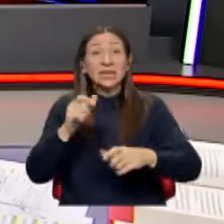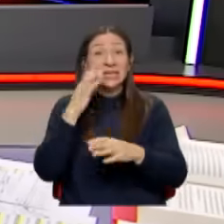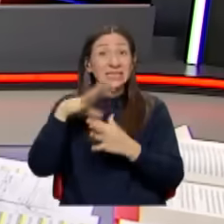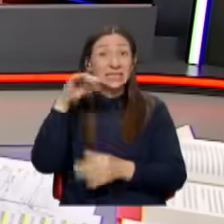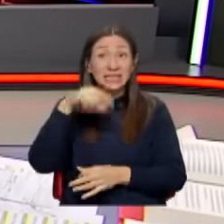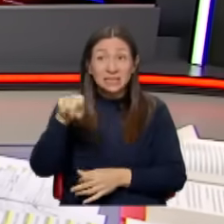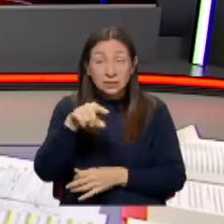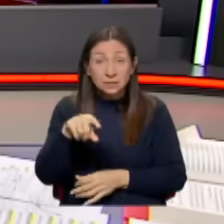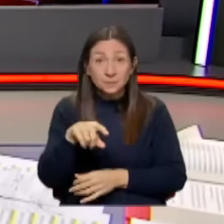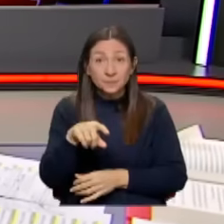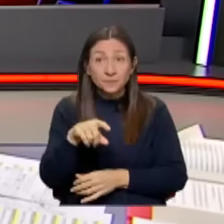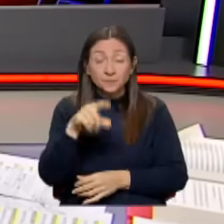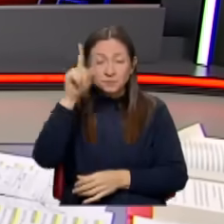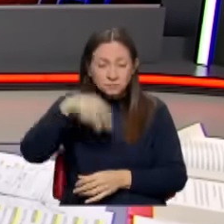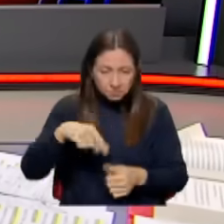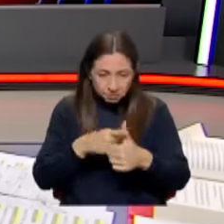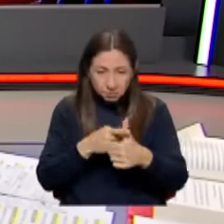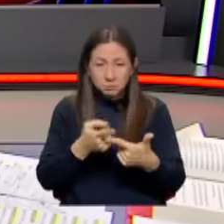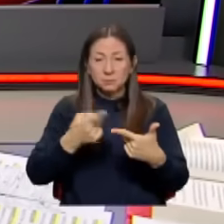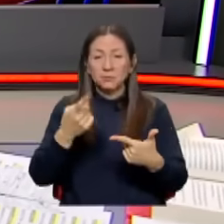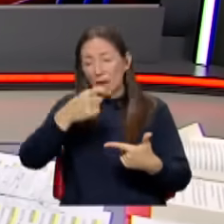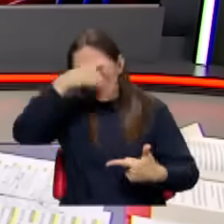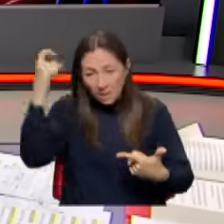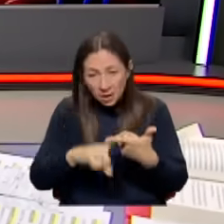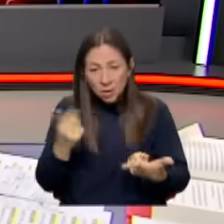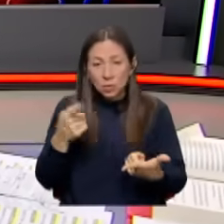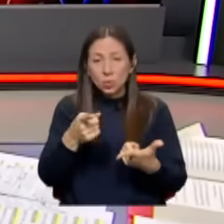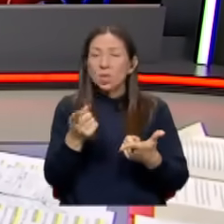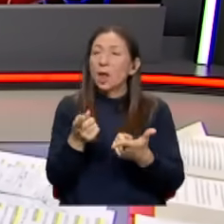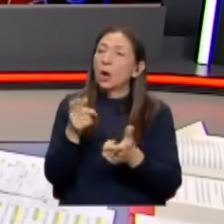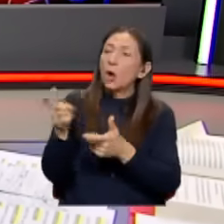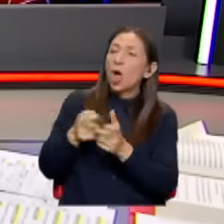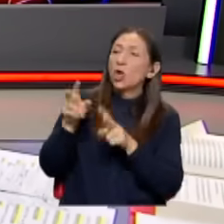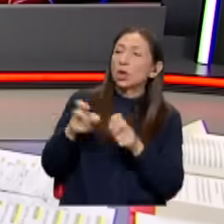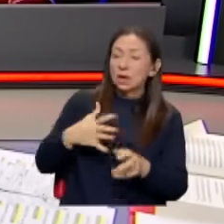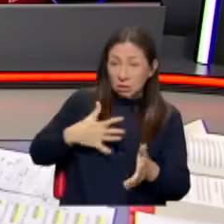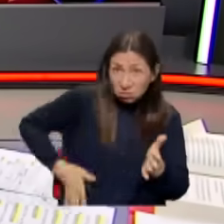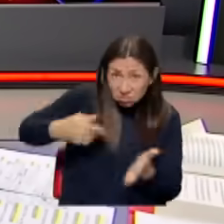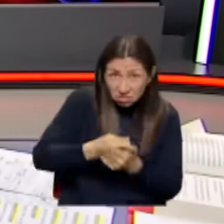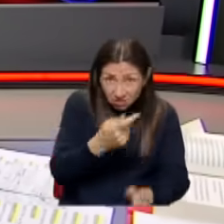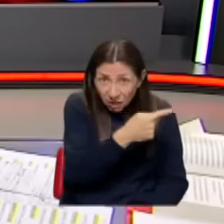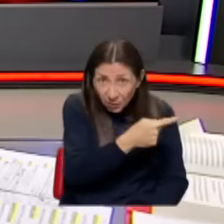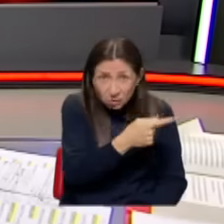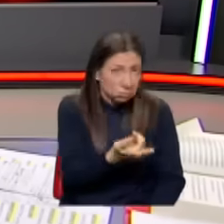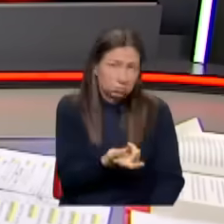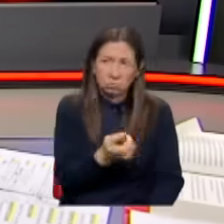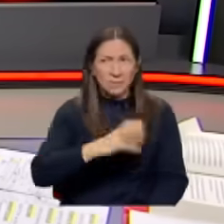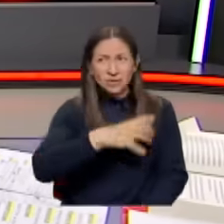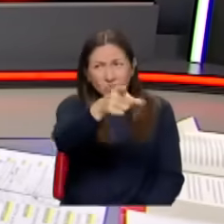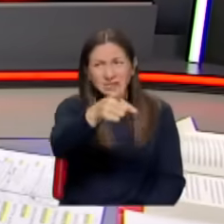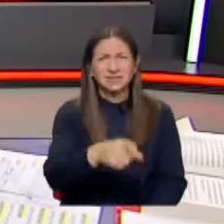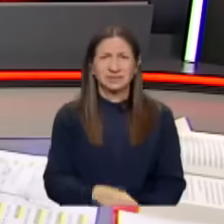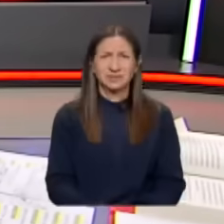insanının vergileri, emeği bunlar kullanılıyor. Kendilerinin cebinden bir kuruş para çıktığı yok. Patron